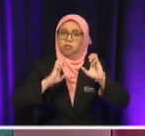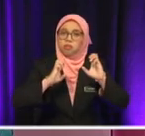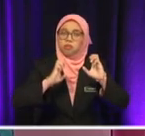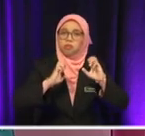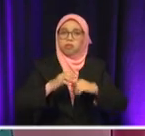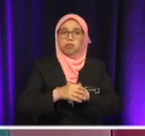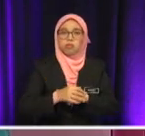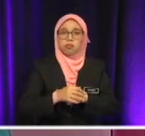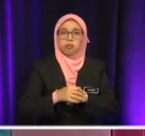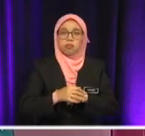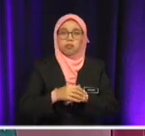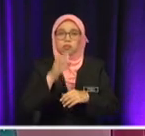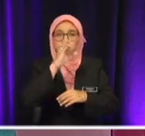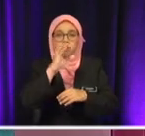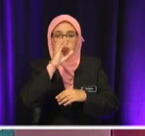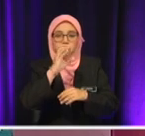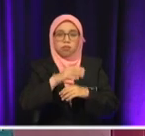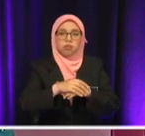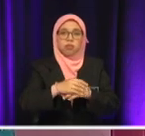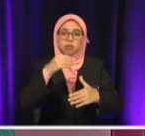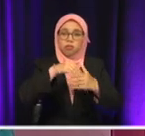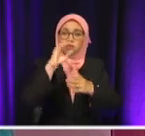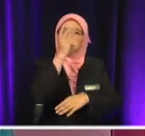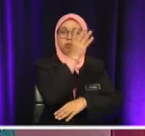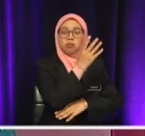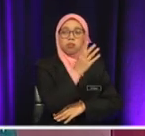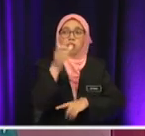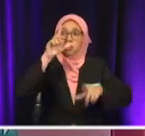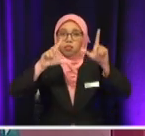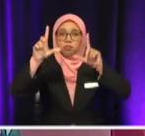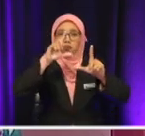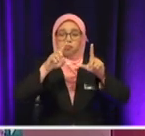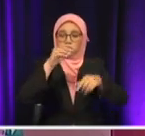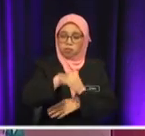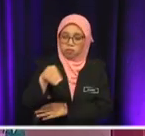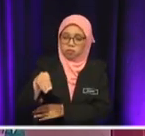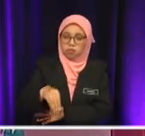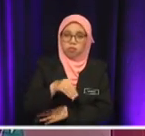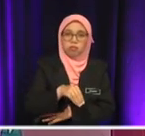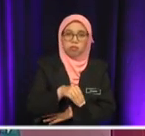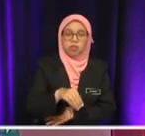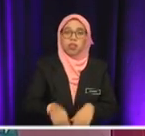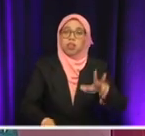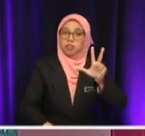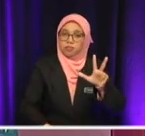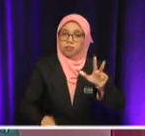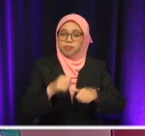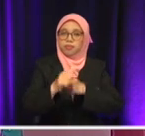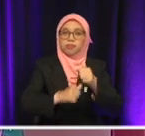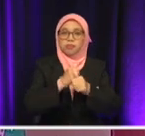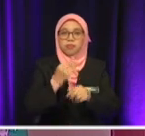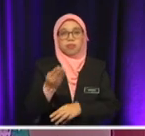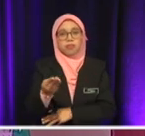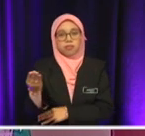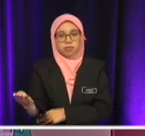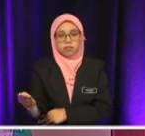jungle trekking, lawatan, bercucuk tanam, okey, berkebun. Ketiga merupakan alam bahan, yang